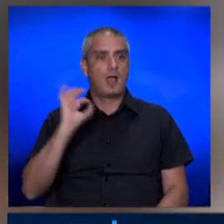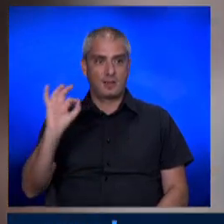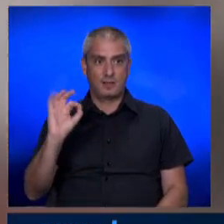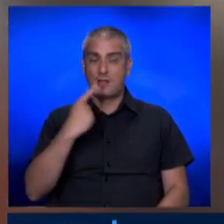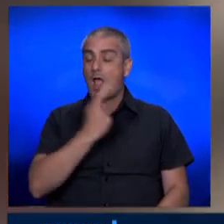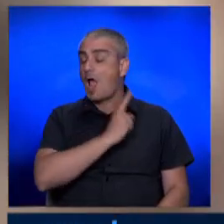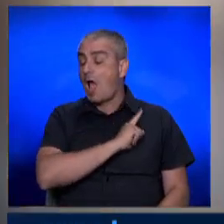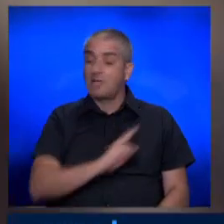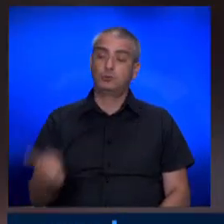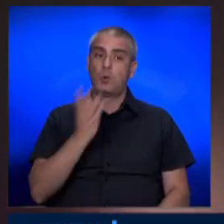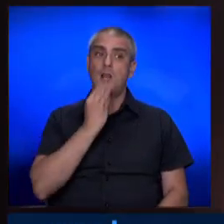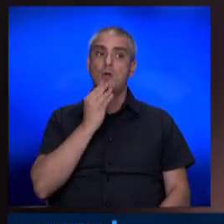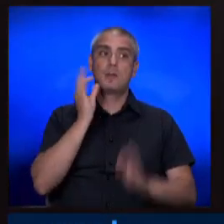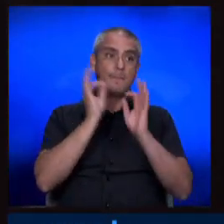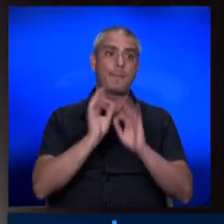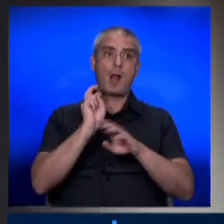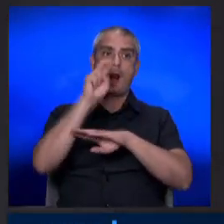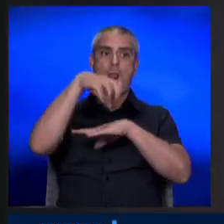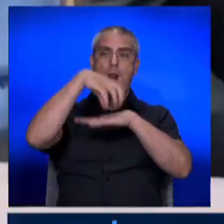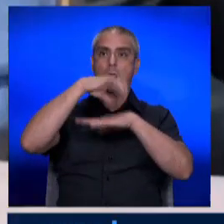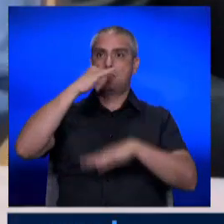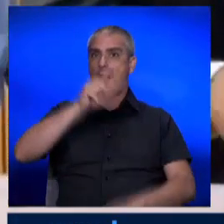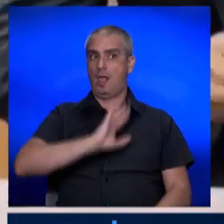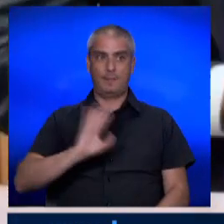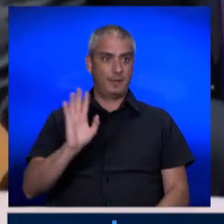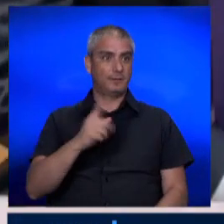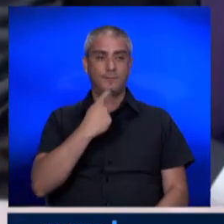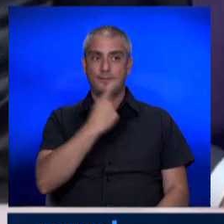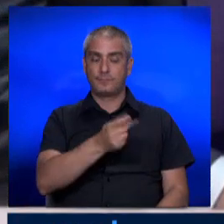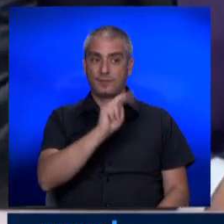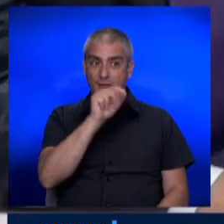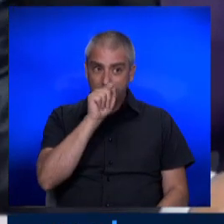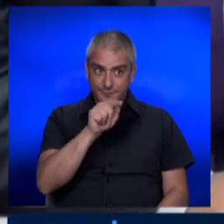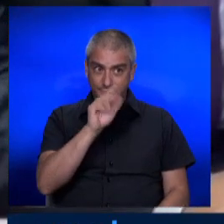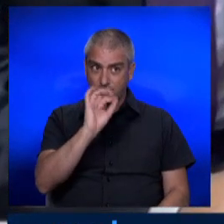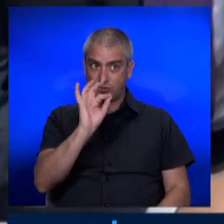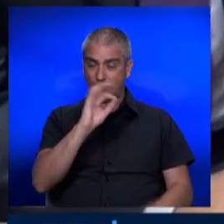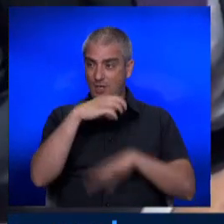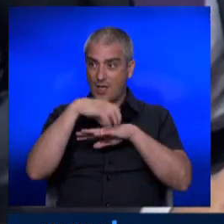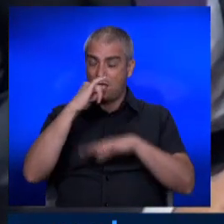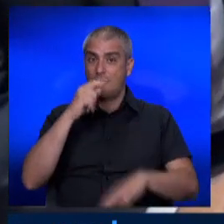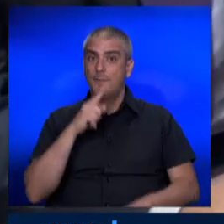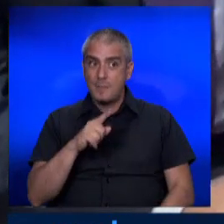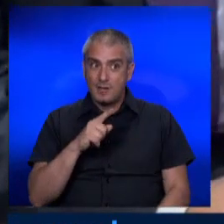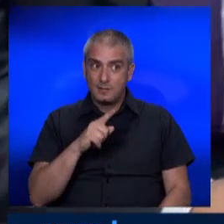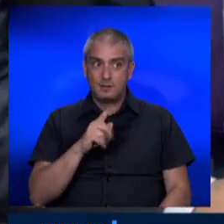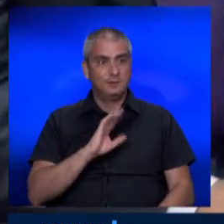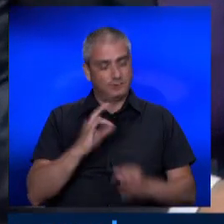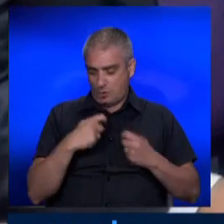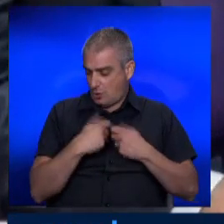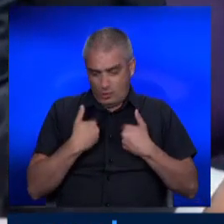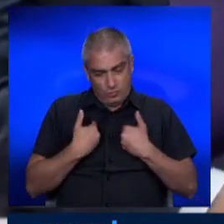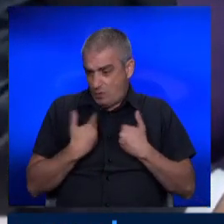האוסרת בתכלית האיסור עליית יהודים להר. אילו שהנושא הזה של הר הבית זה לא